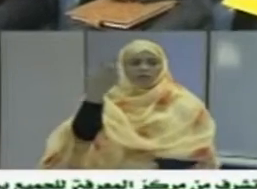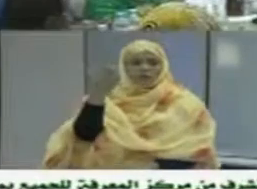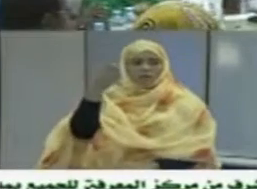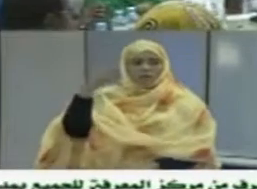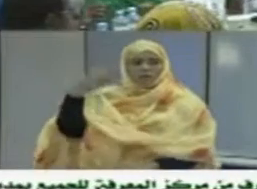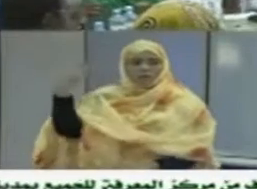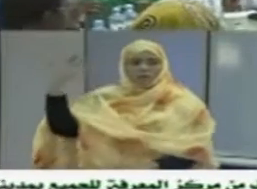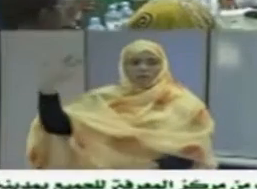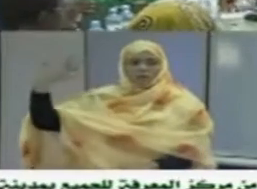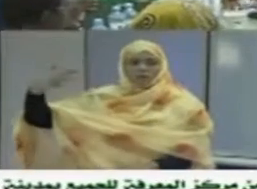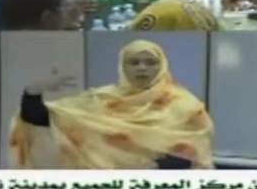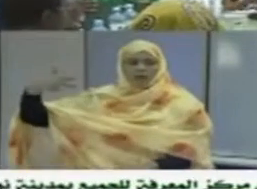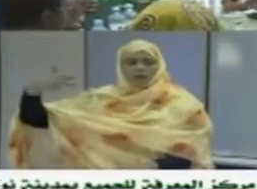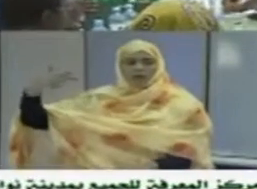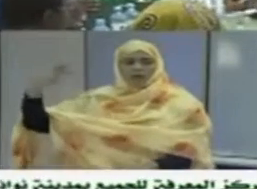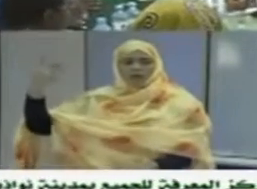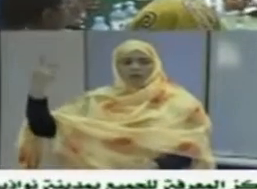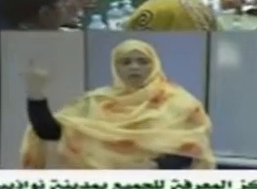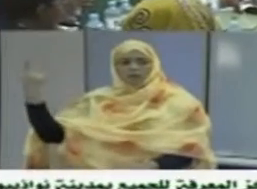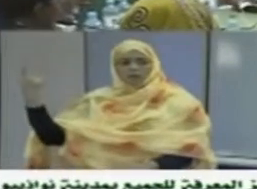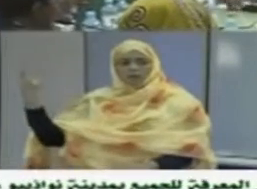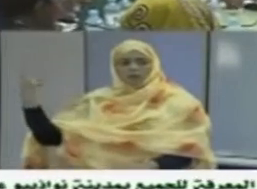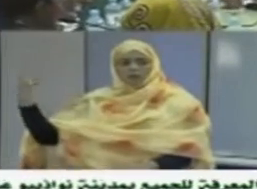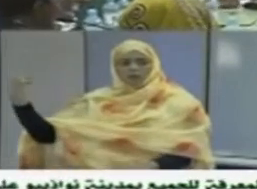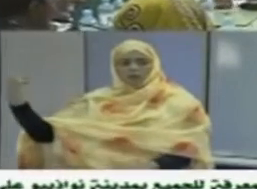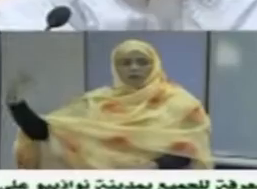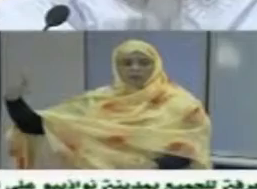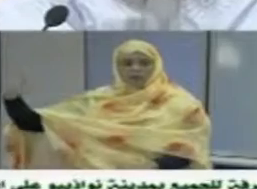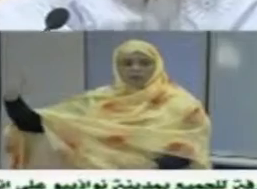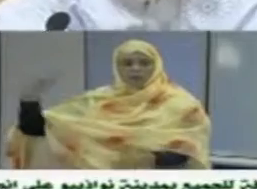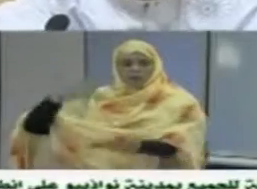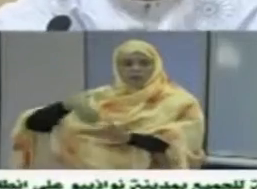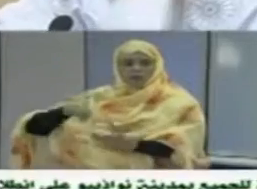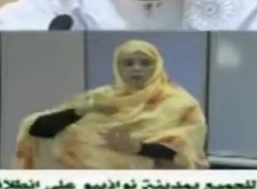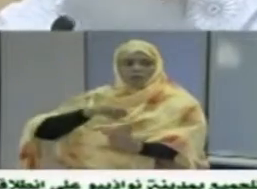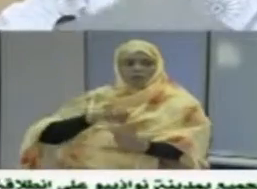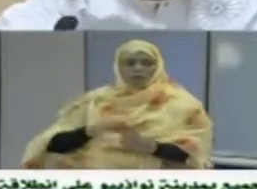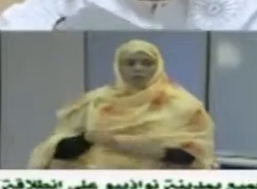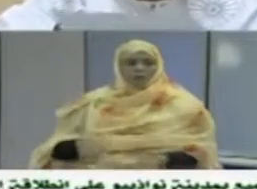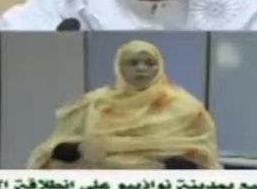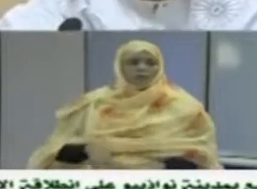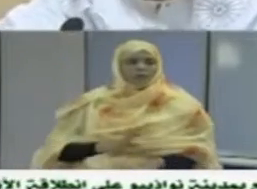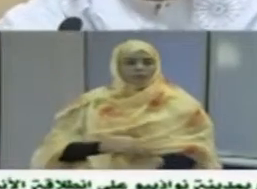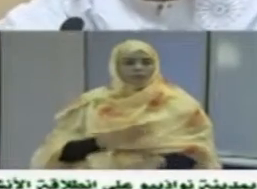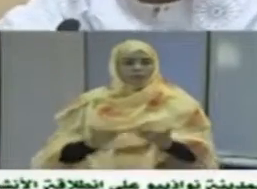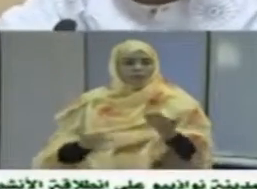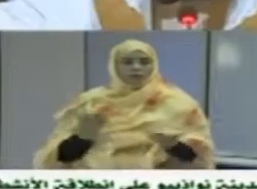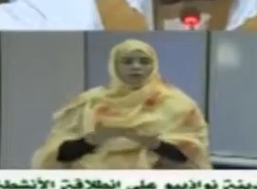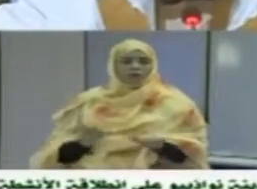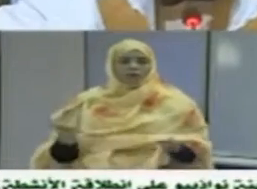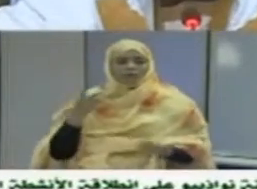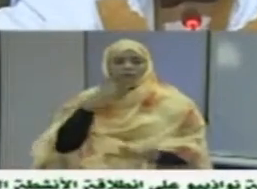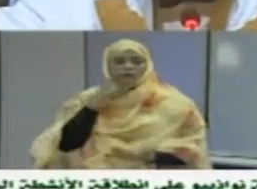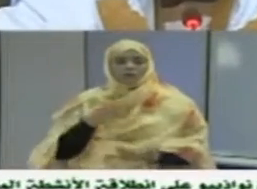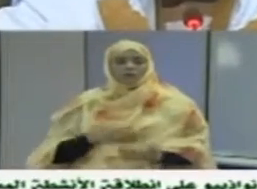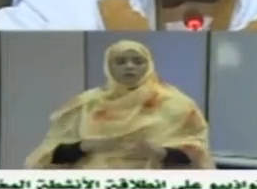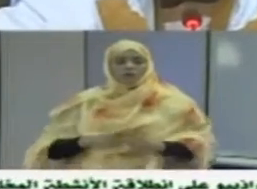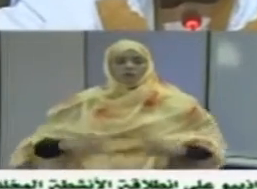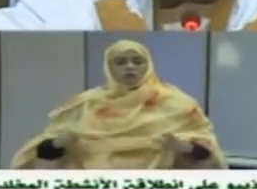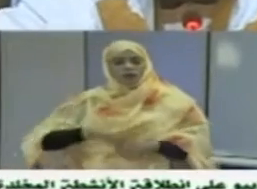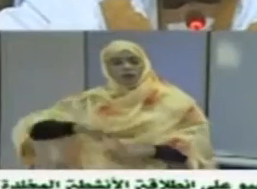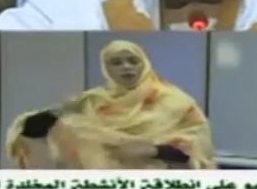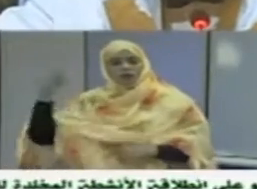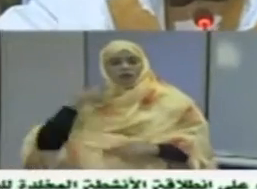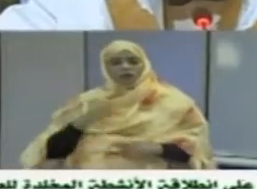و930,191 أوقية مقسمة بين ميزانية التسيير القطاعي وميزانية استثماره. وفي اجتماع آخر عقدته اللجنة